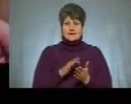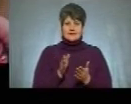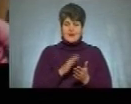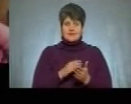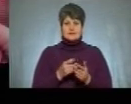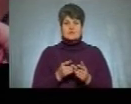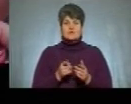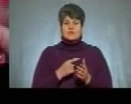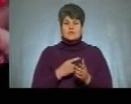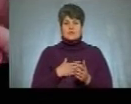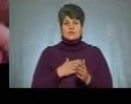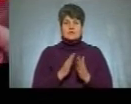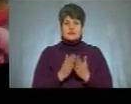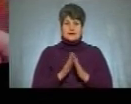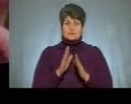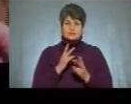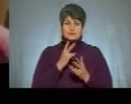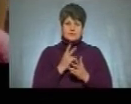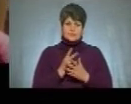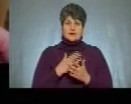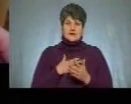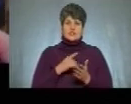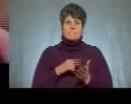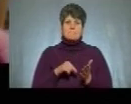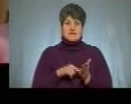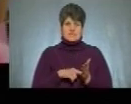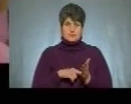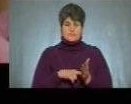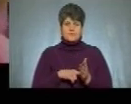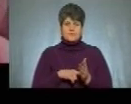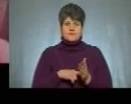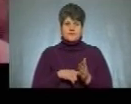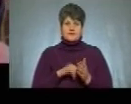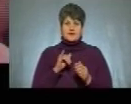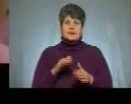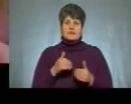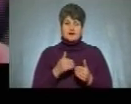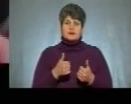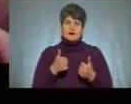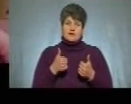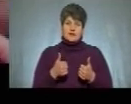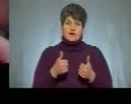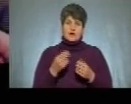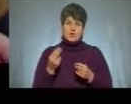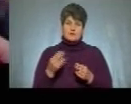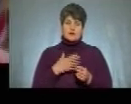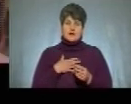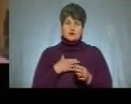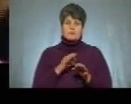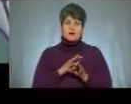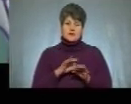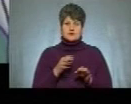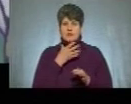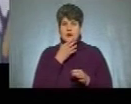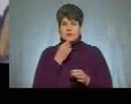книги, яка буде символізувати наше місто, давати гарний образ нашого прекрасного, файного